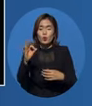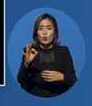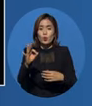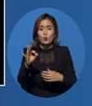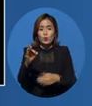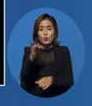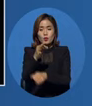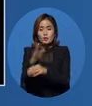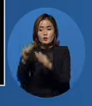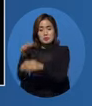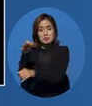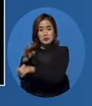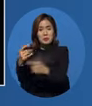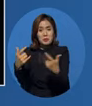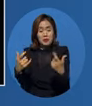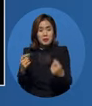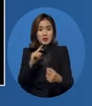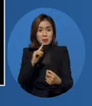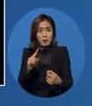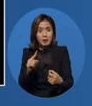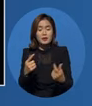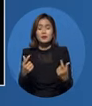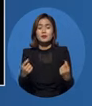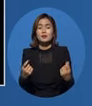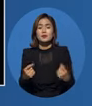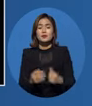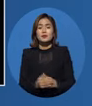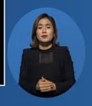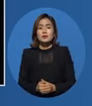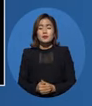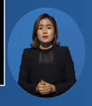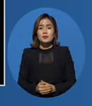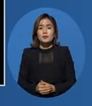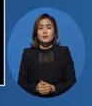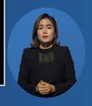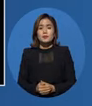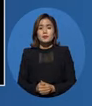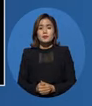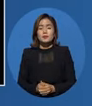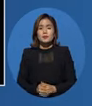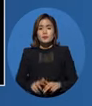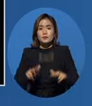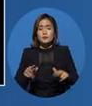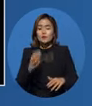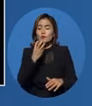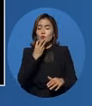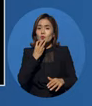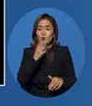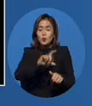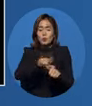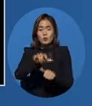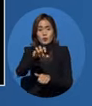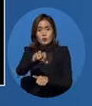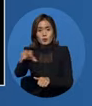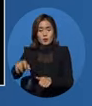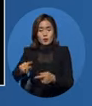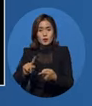차는 비슷하게 에 들립니다 지금 수도권의